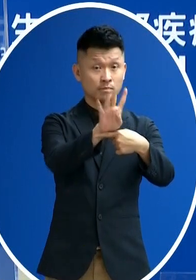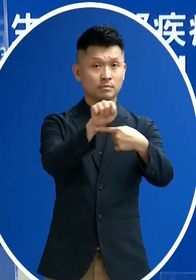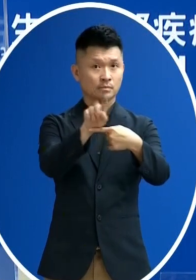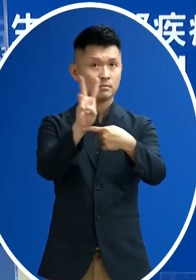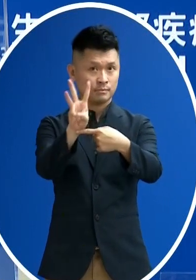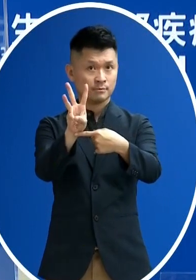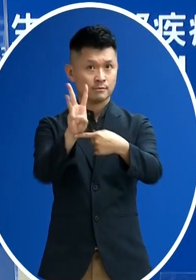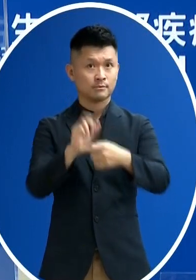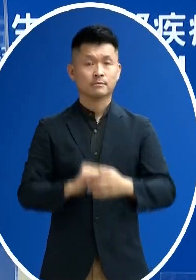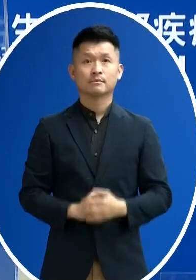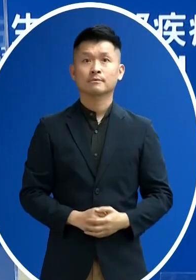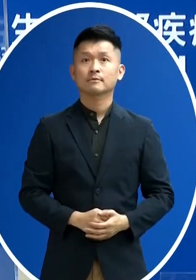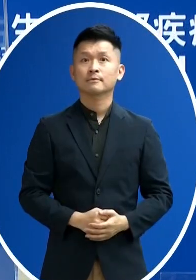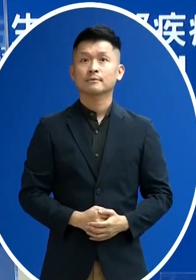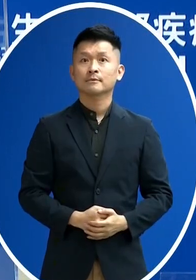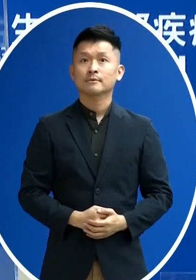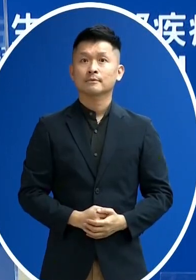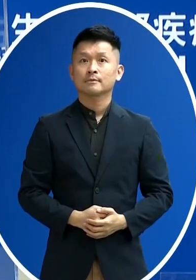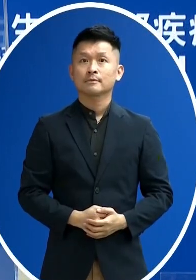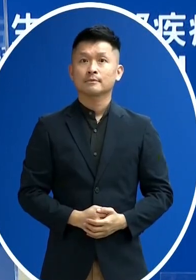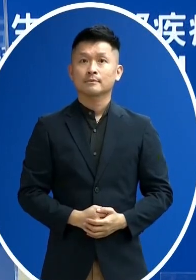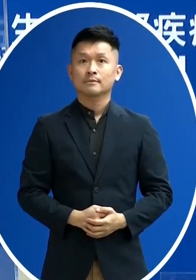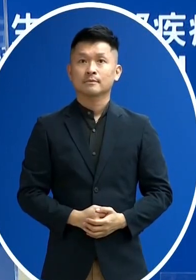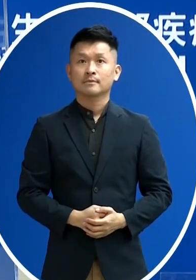14.3%啊。